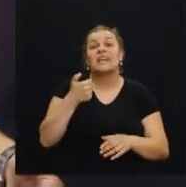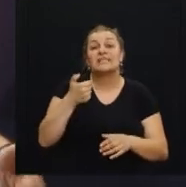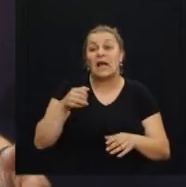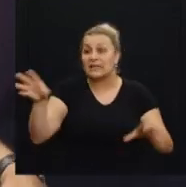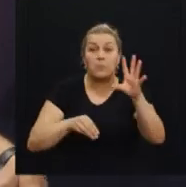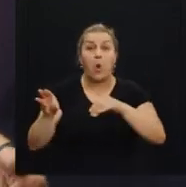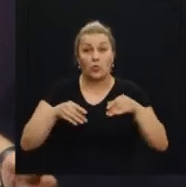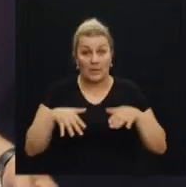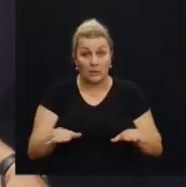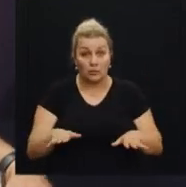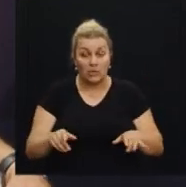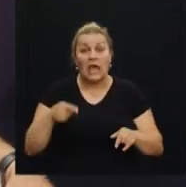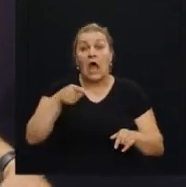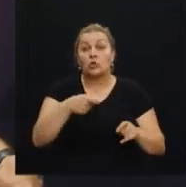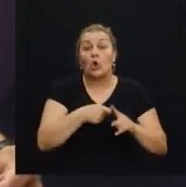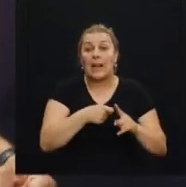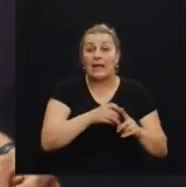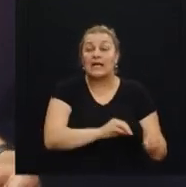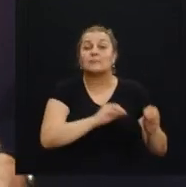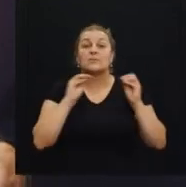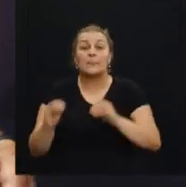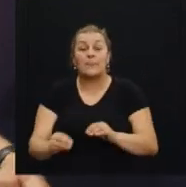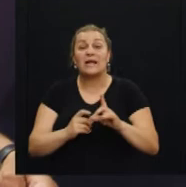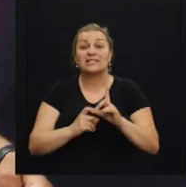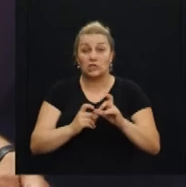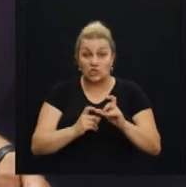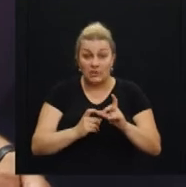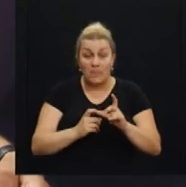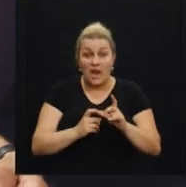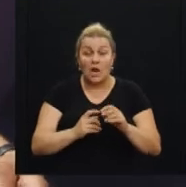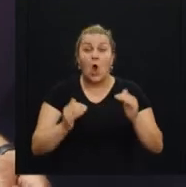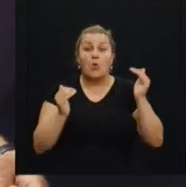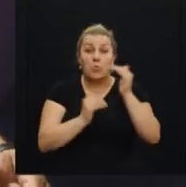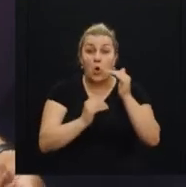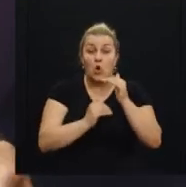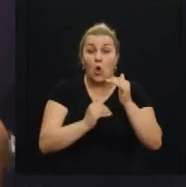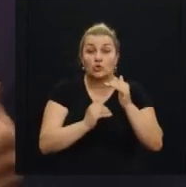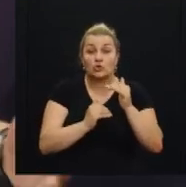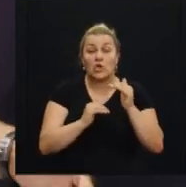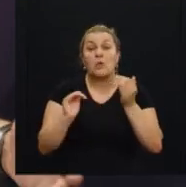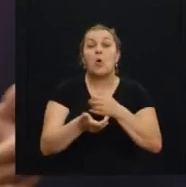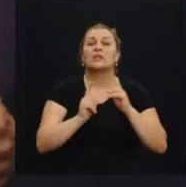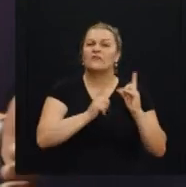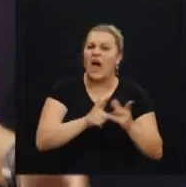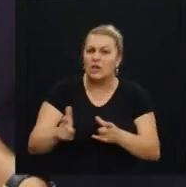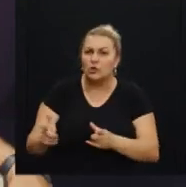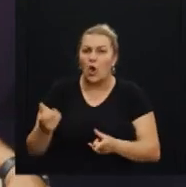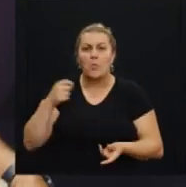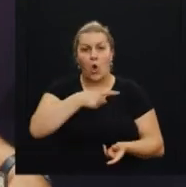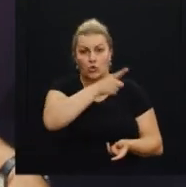Kad tu iz Kleka, kad smo se prebacili na Šipan, sa Šipana po noći pod vatrom od